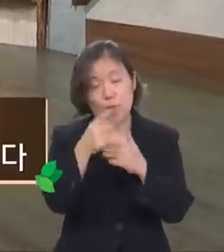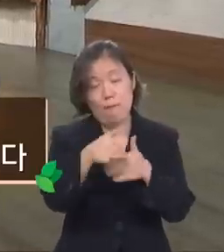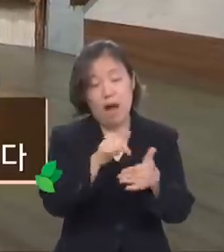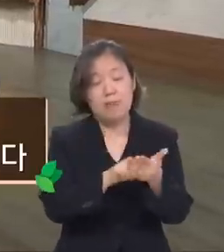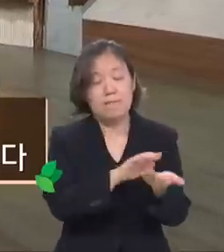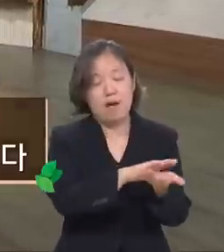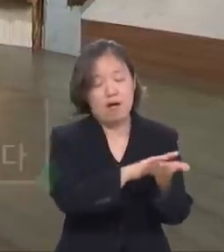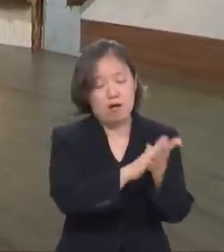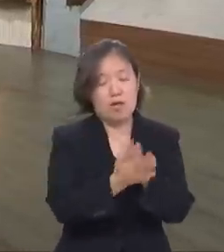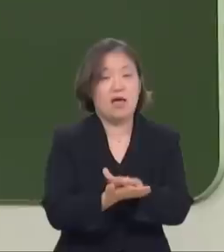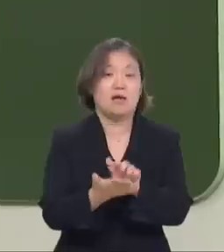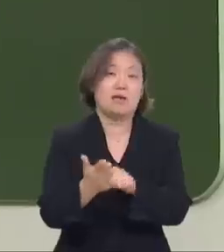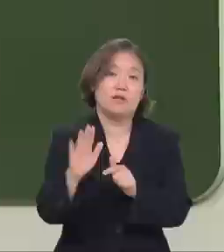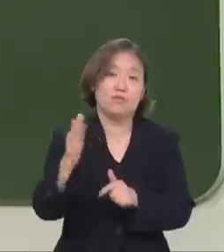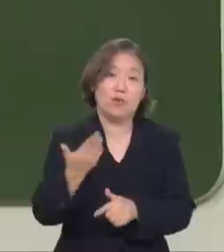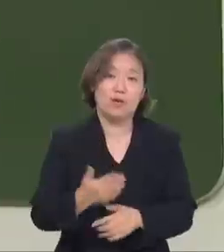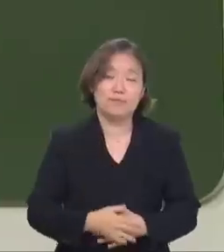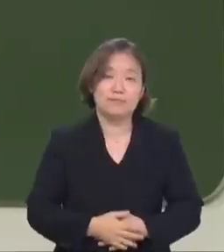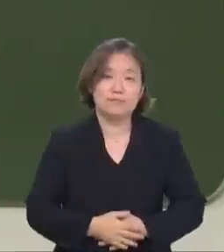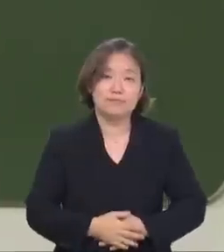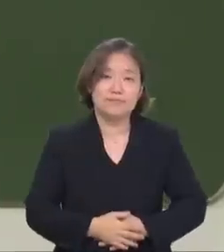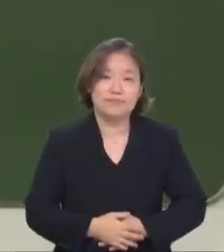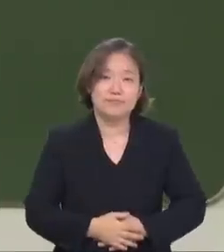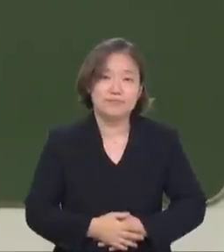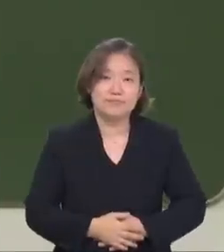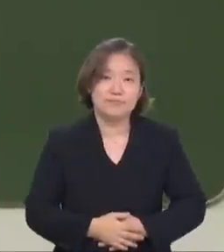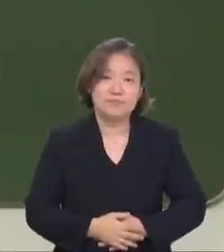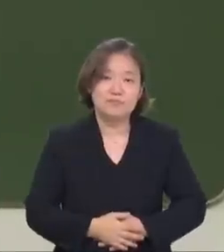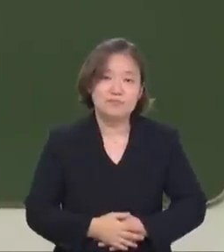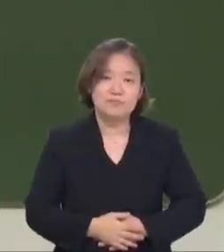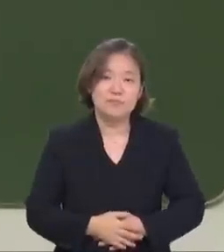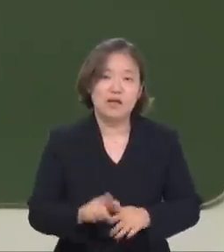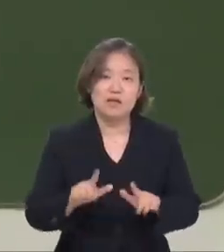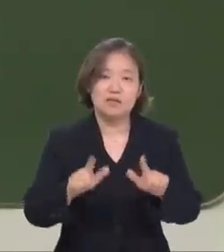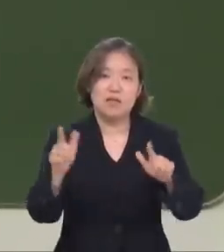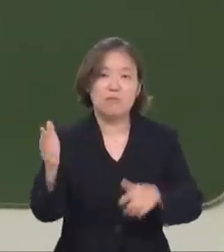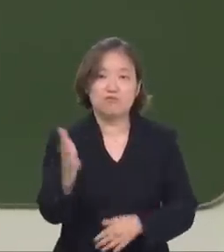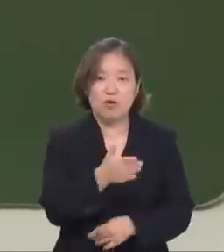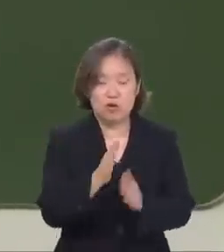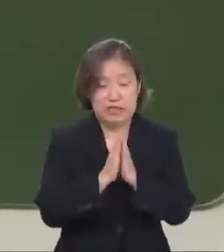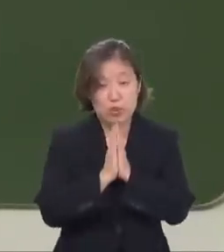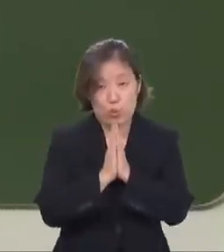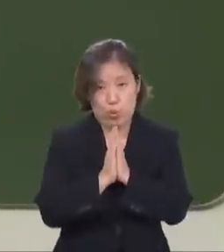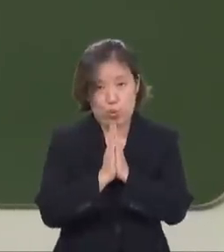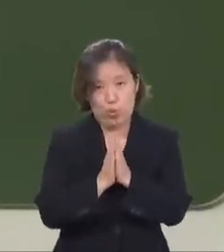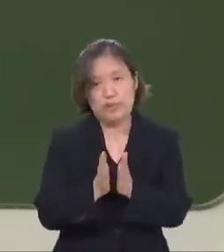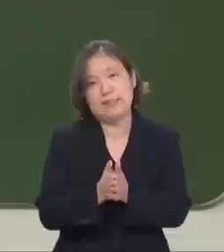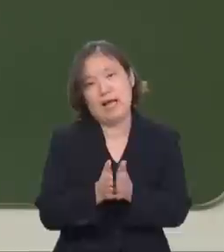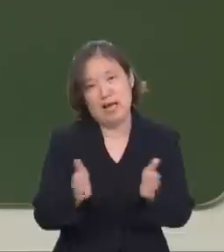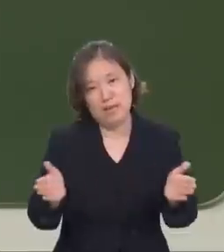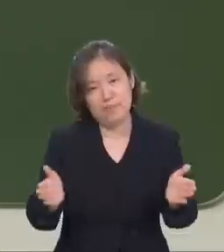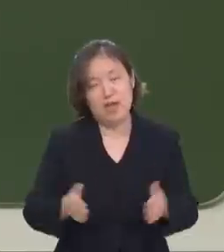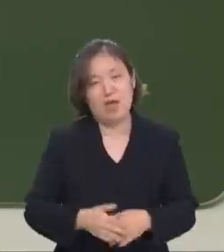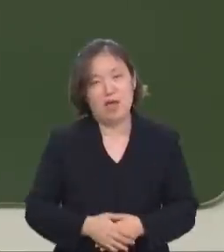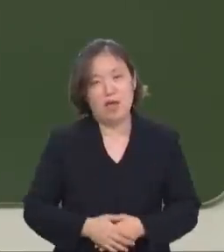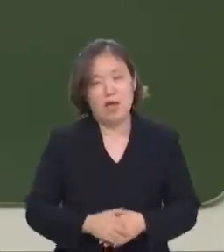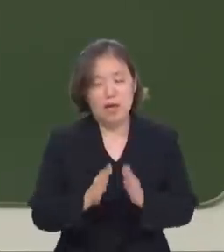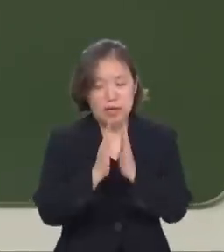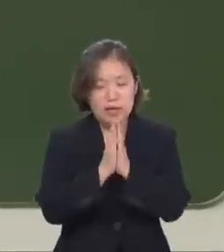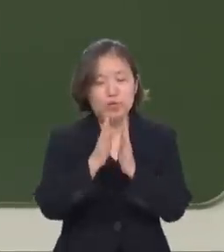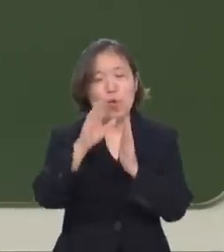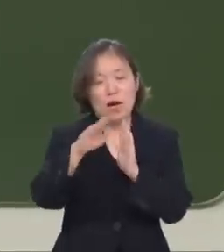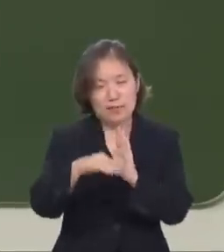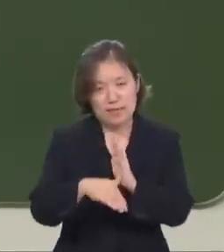일으키게 된 겁니다 그날부터 기도를 하면서 기도를 하면서